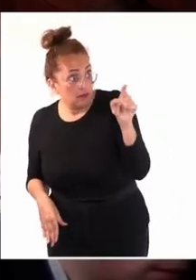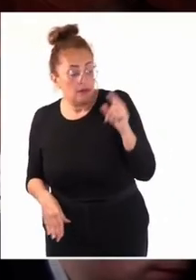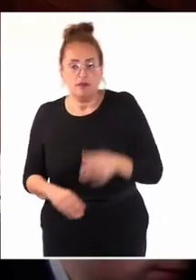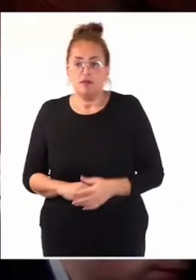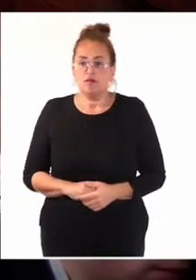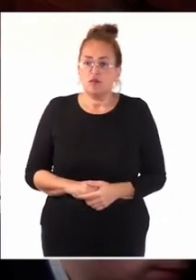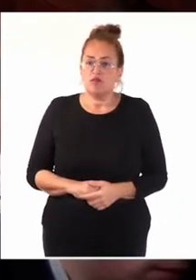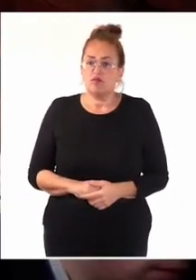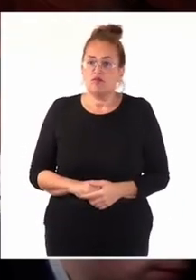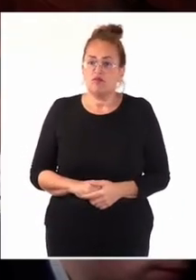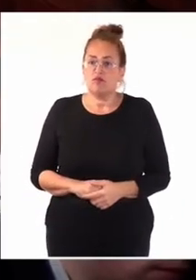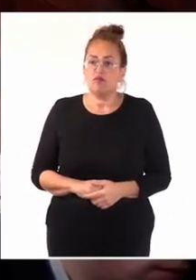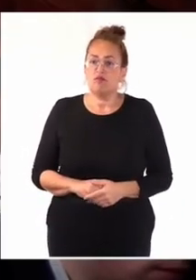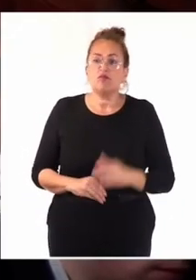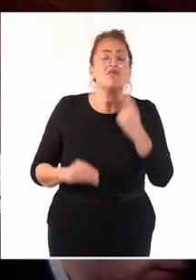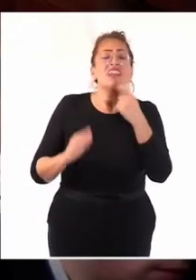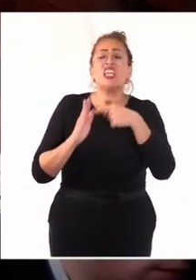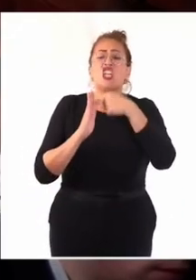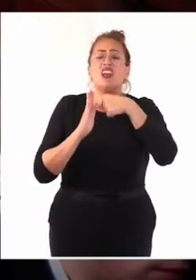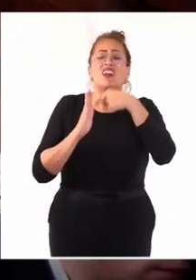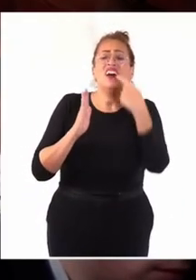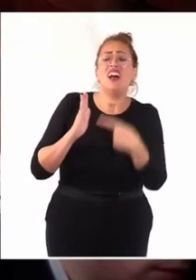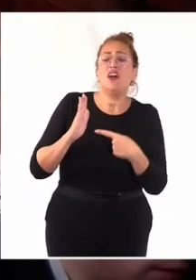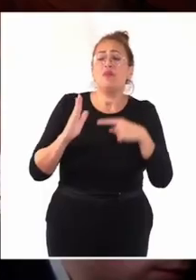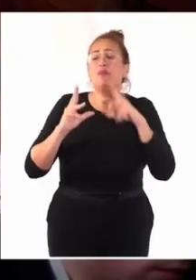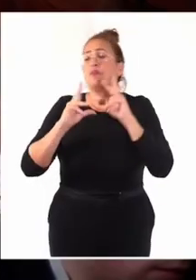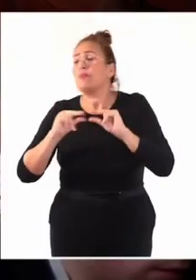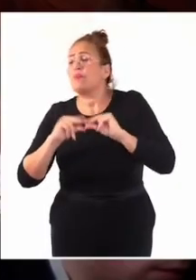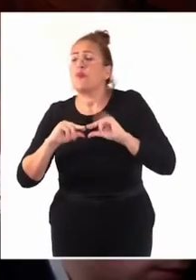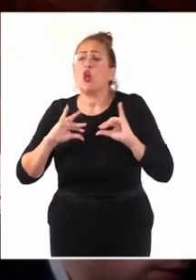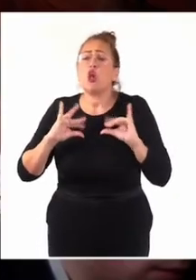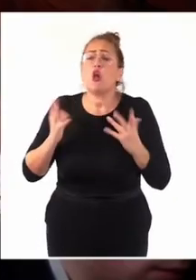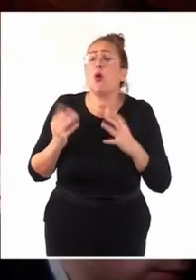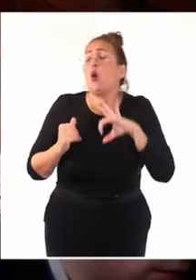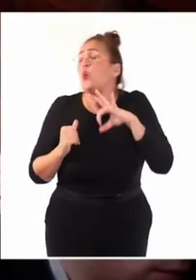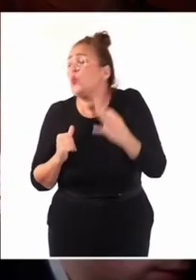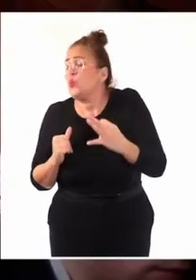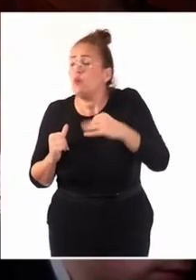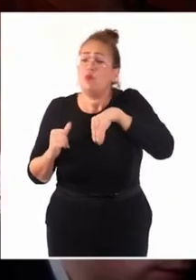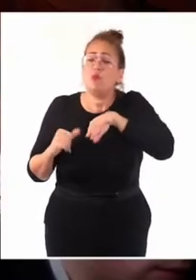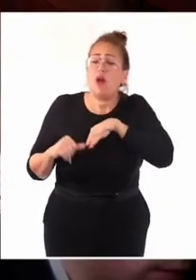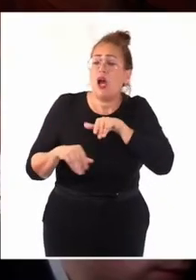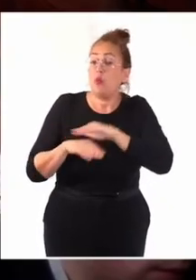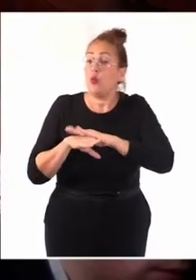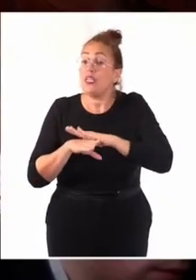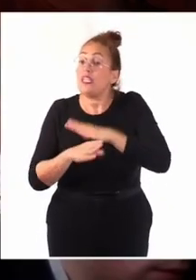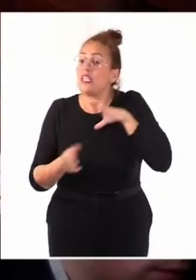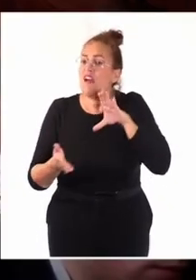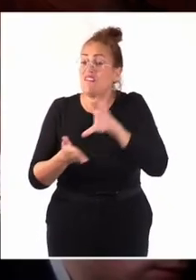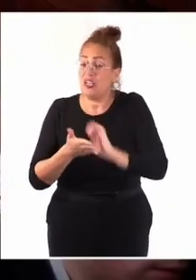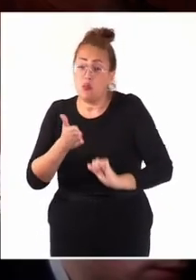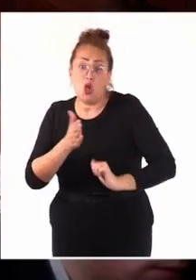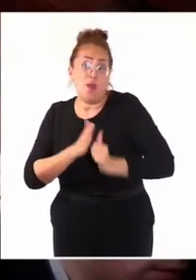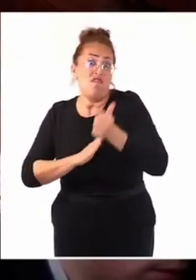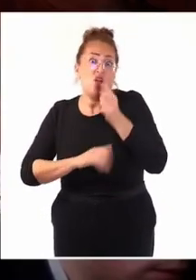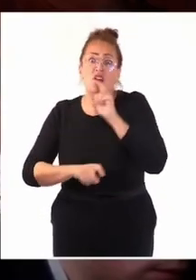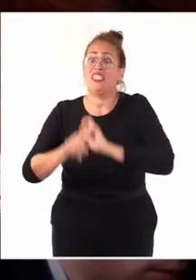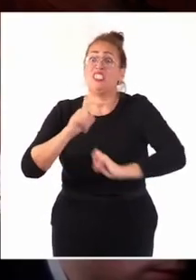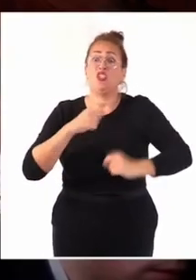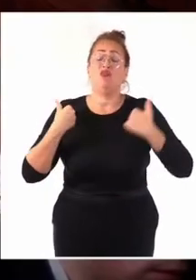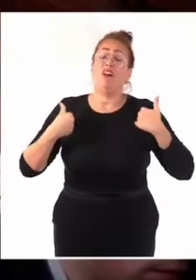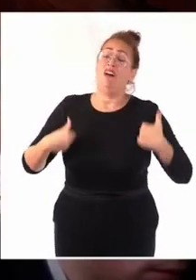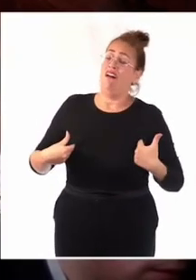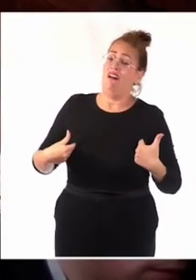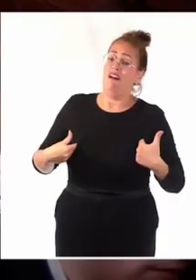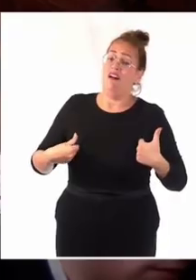Pour justifier le surendettement, vous faites état de votre politique d'investissement sans précédent. À y regarder de